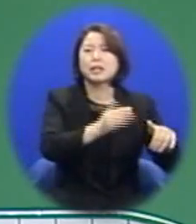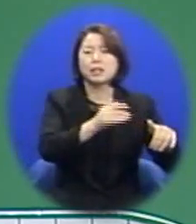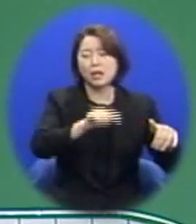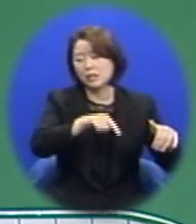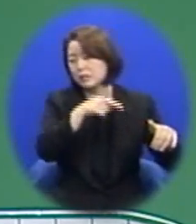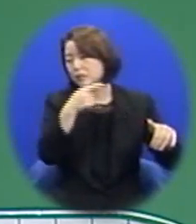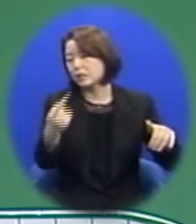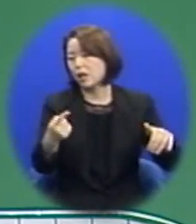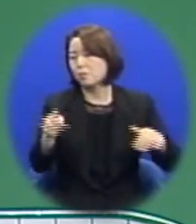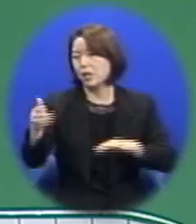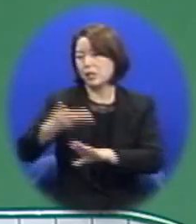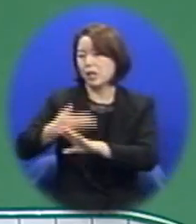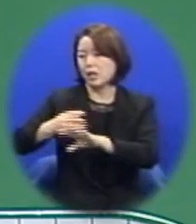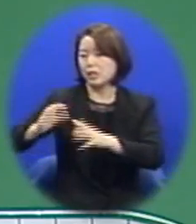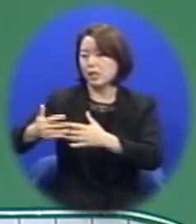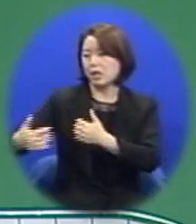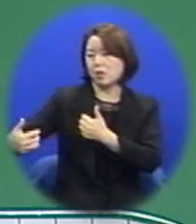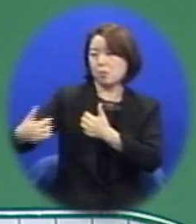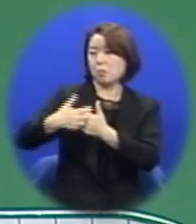되어버리고 만 거죠.